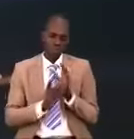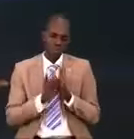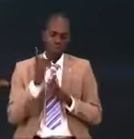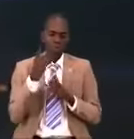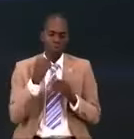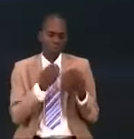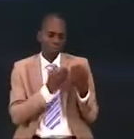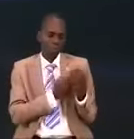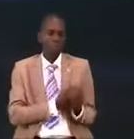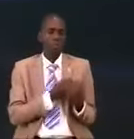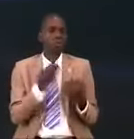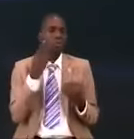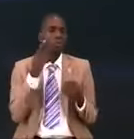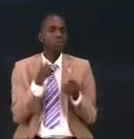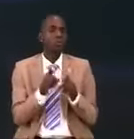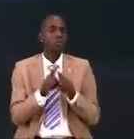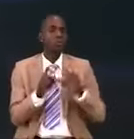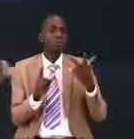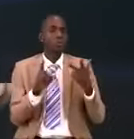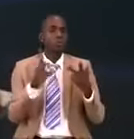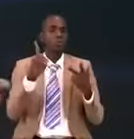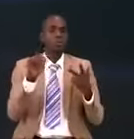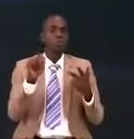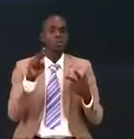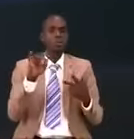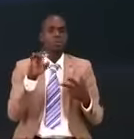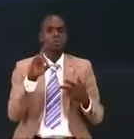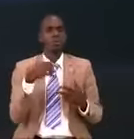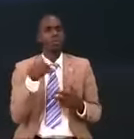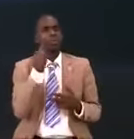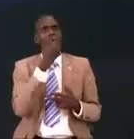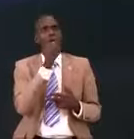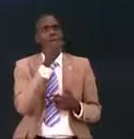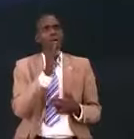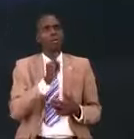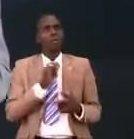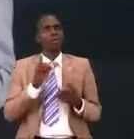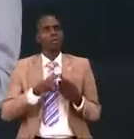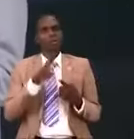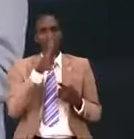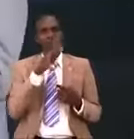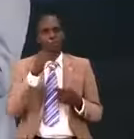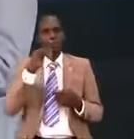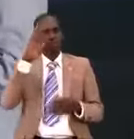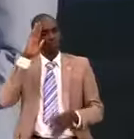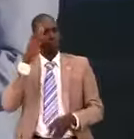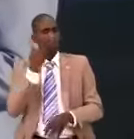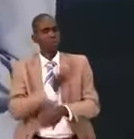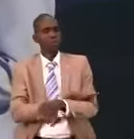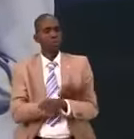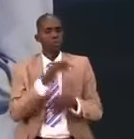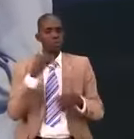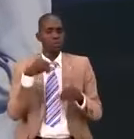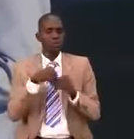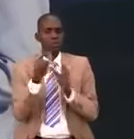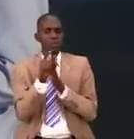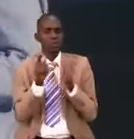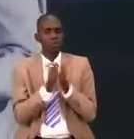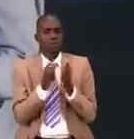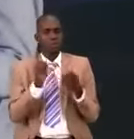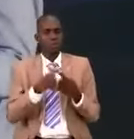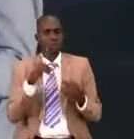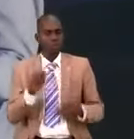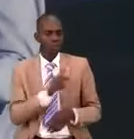pour être gendre du roi à ma femme n'est pas connue mais il faut cultiver le courage